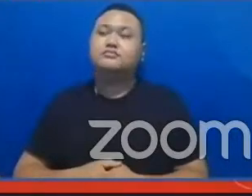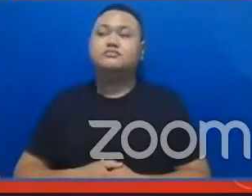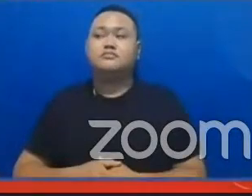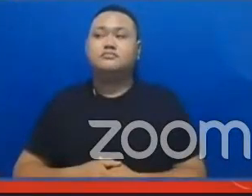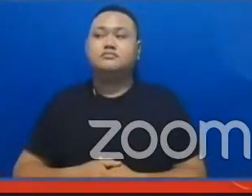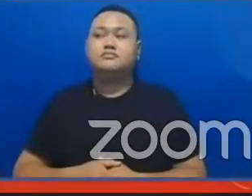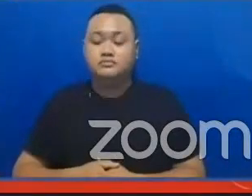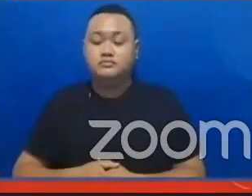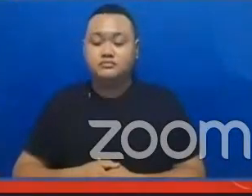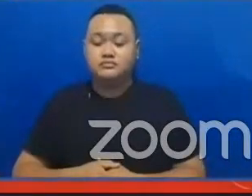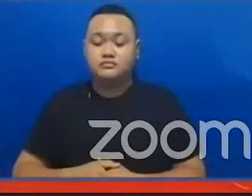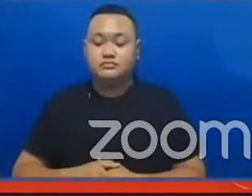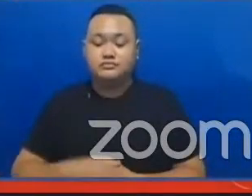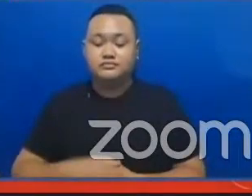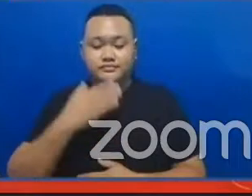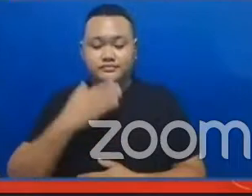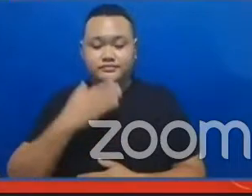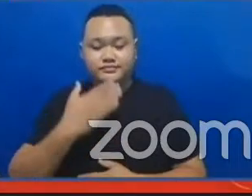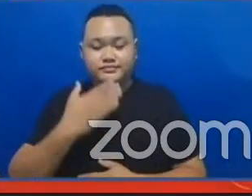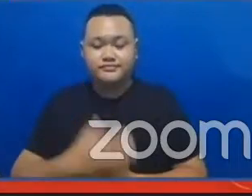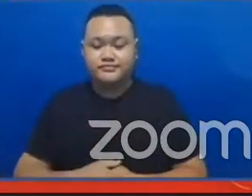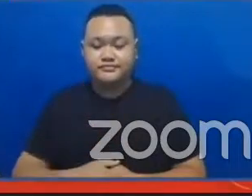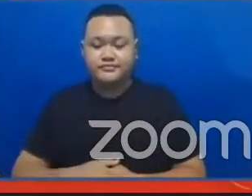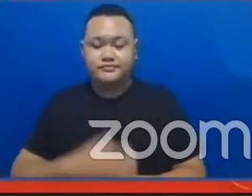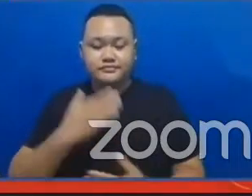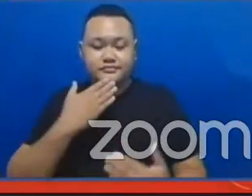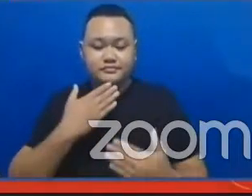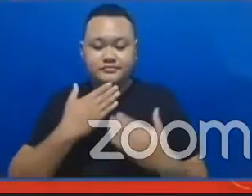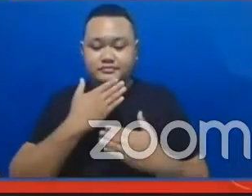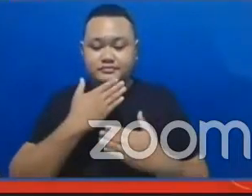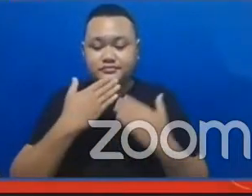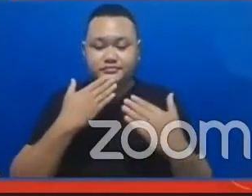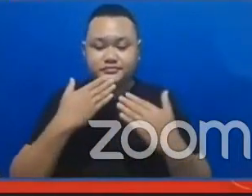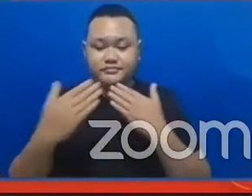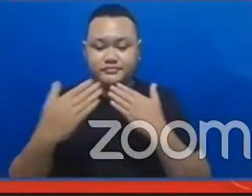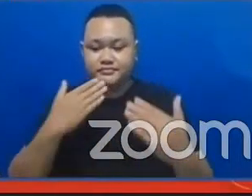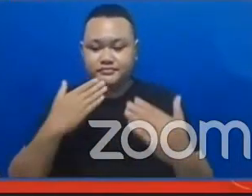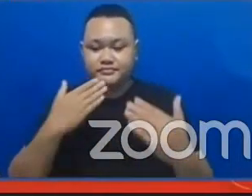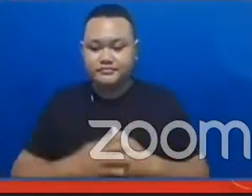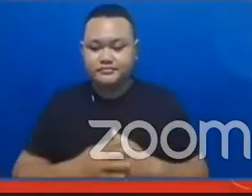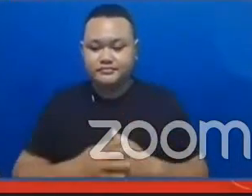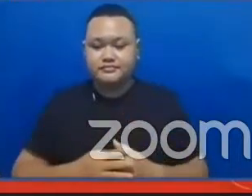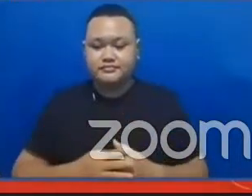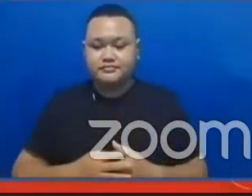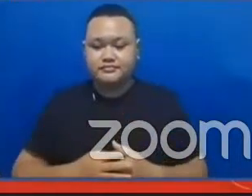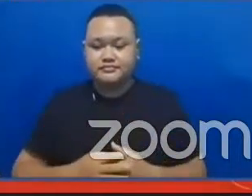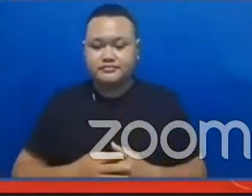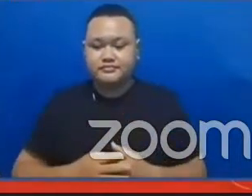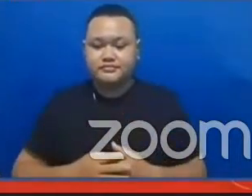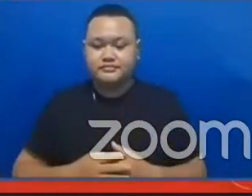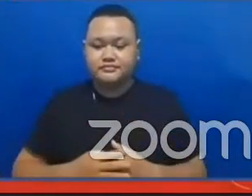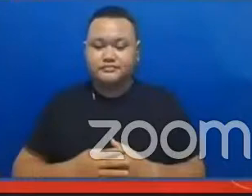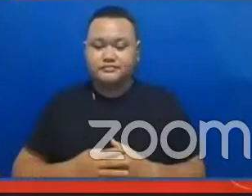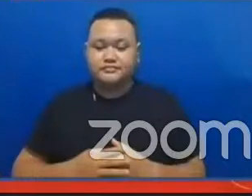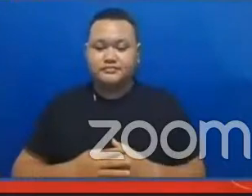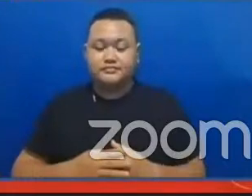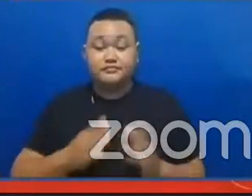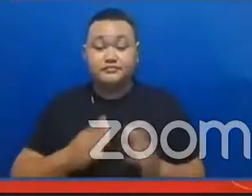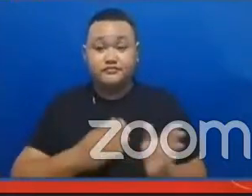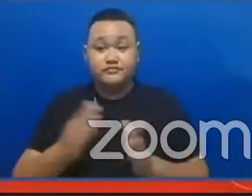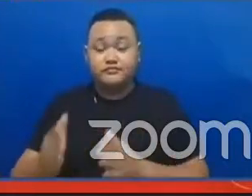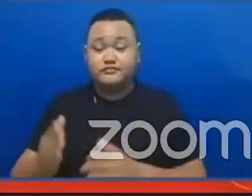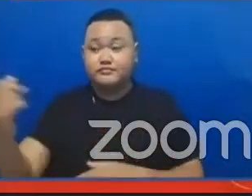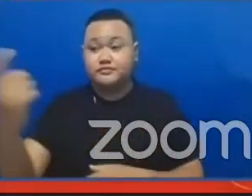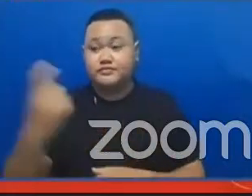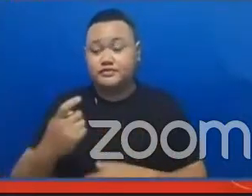pertanyaan tadi. Baik, terima kasih Pak Riza. Ya, baik. Terima kasih, Pak Riza. Ini sudah 3 pertanyaan. Kita buka sesi pertanyaan berikutnya lagi.